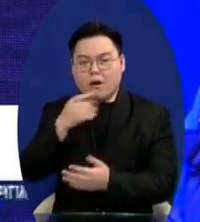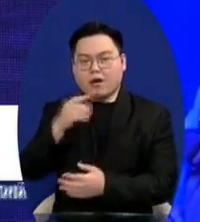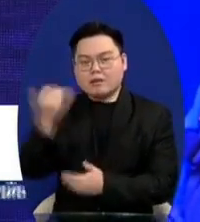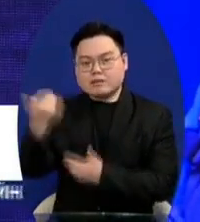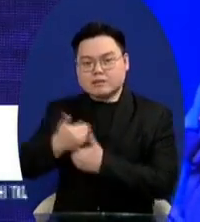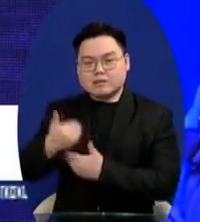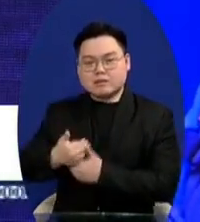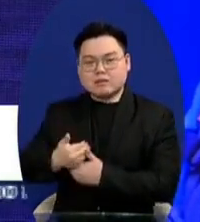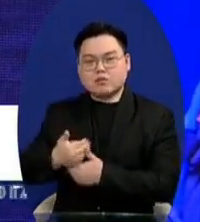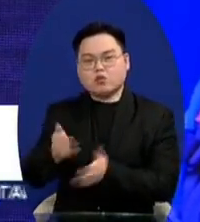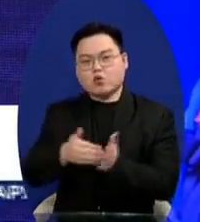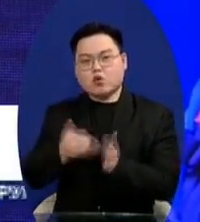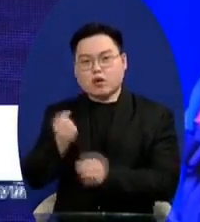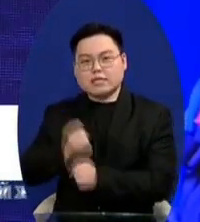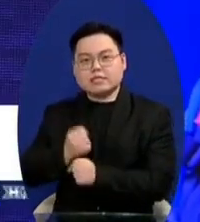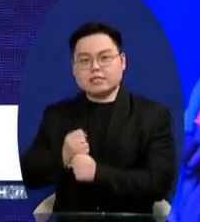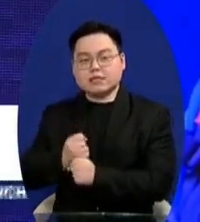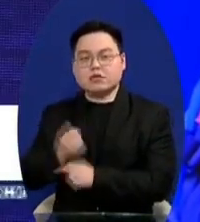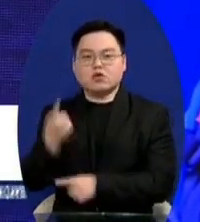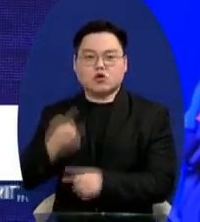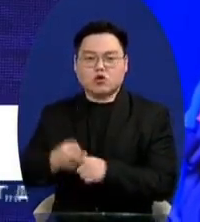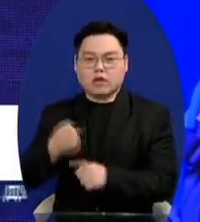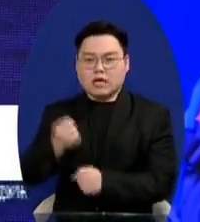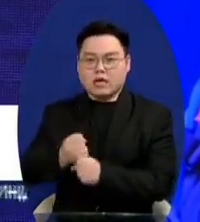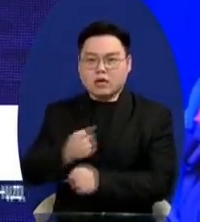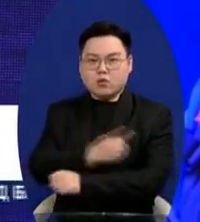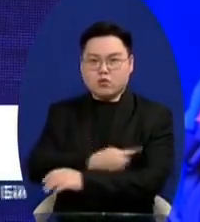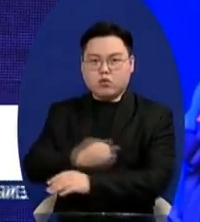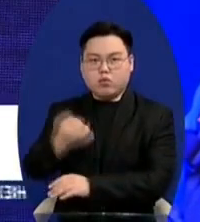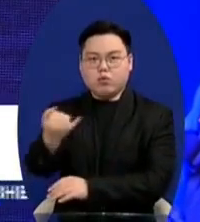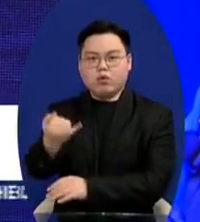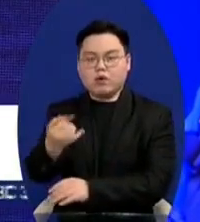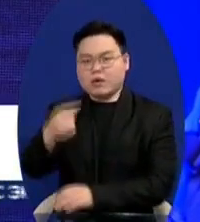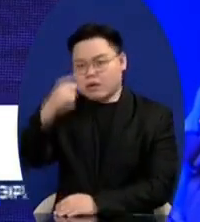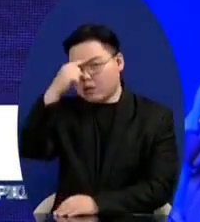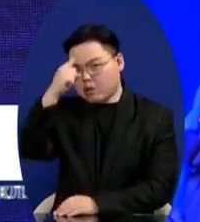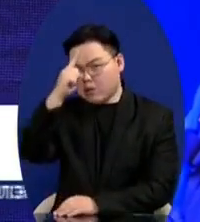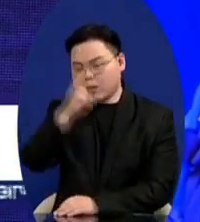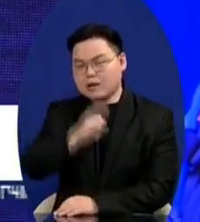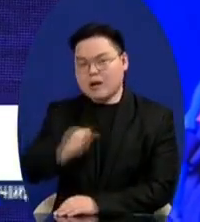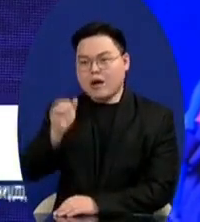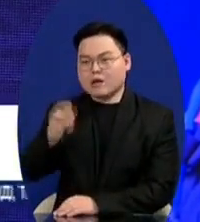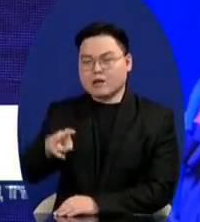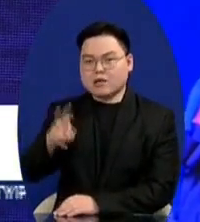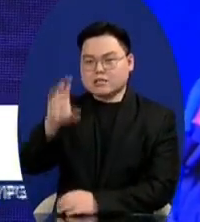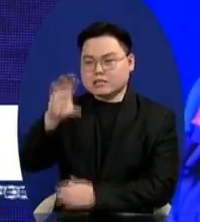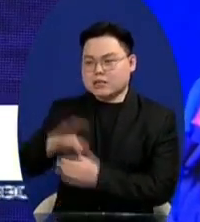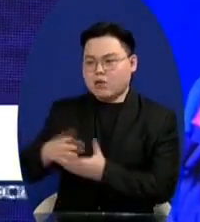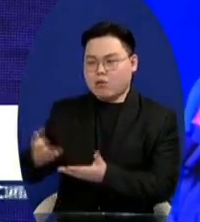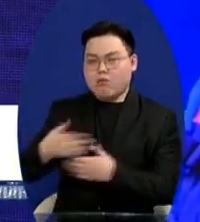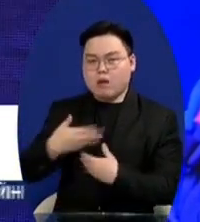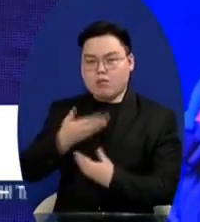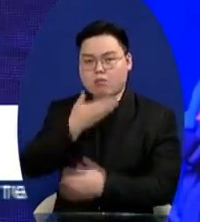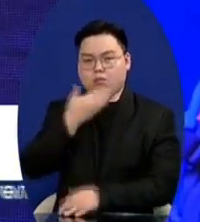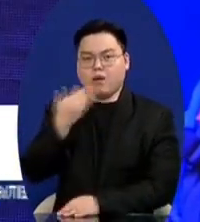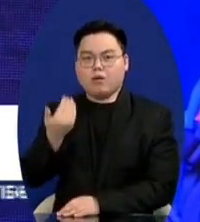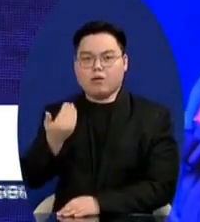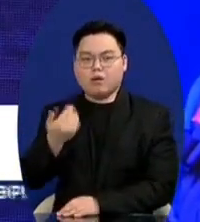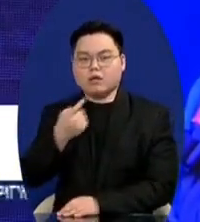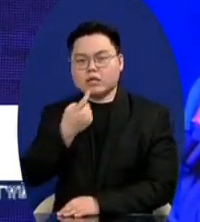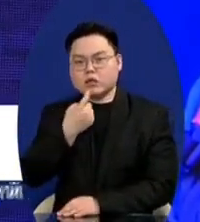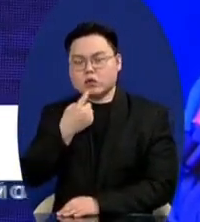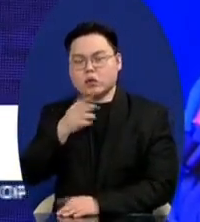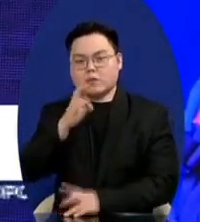ингээд бас одоо тийм орон нутгад одоо ажилласны үр дүнд энэ эрүүл мэндийн даатгалын гүйцэтгэлийн одоо санхүүжилттэй болохгүй